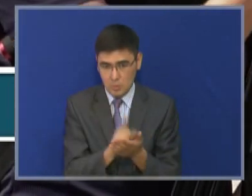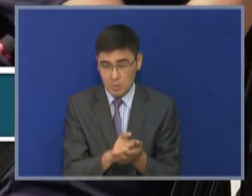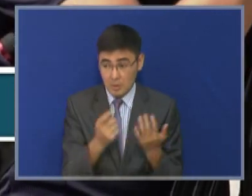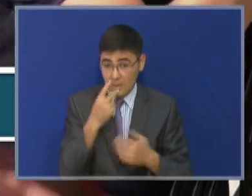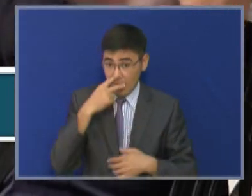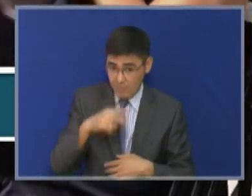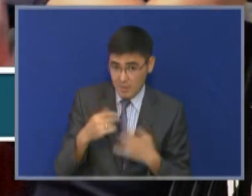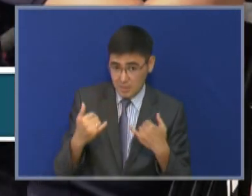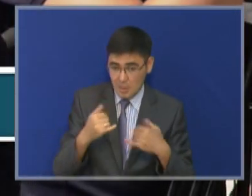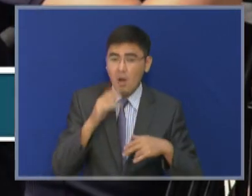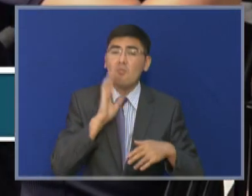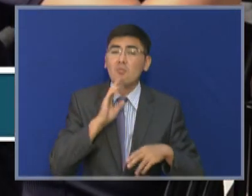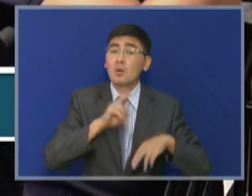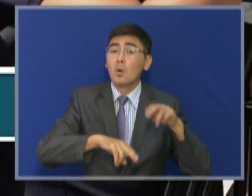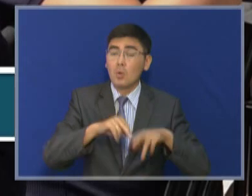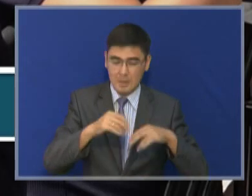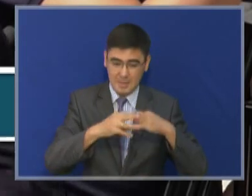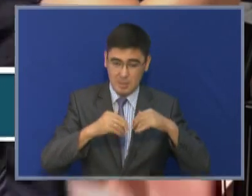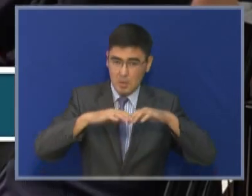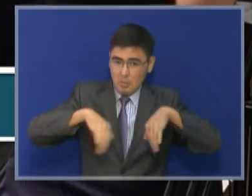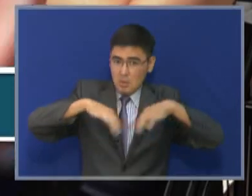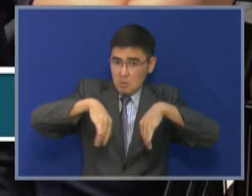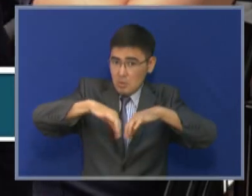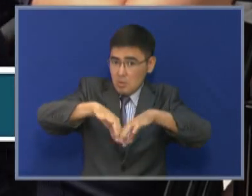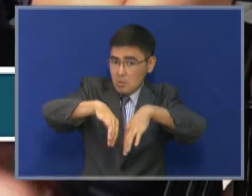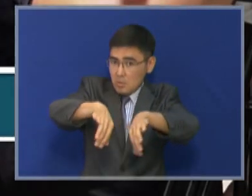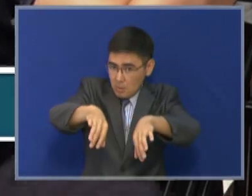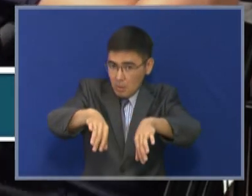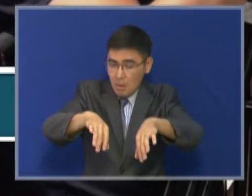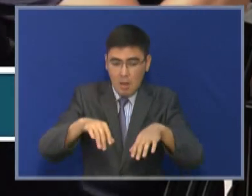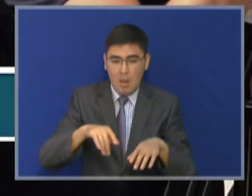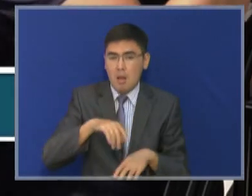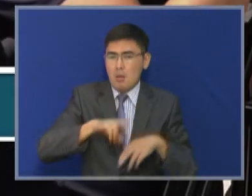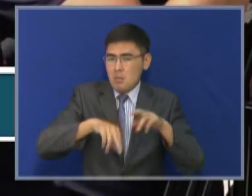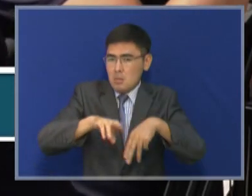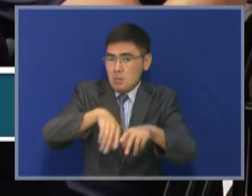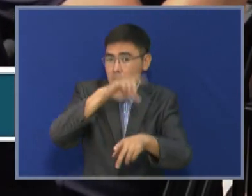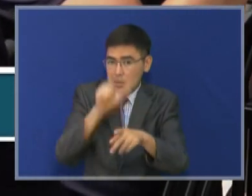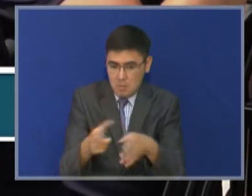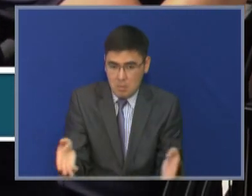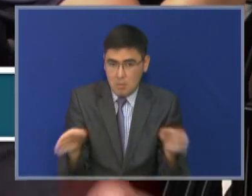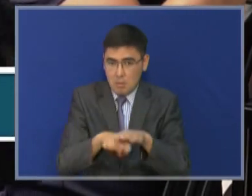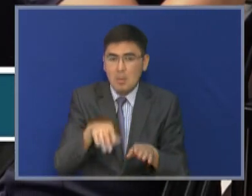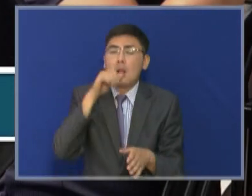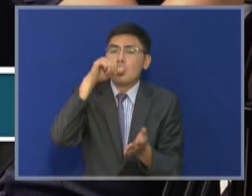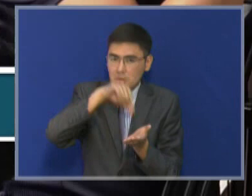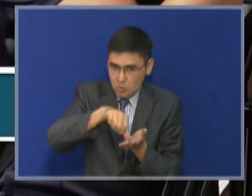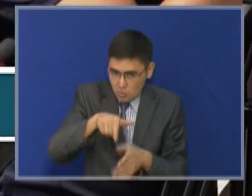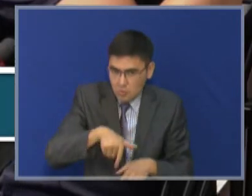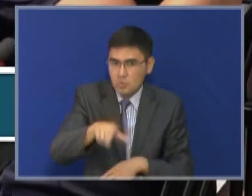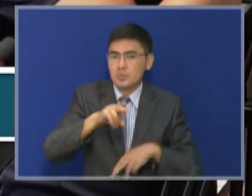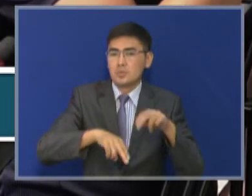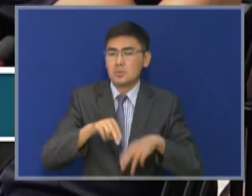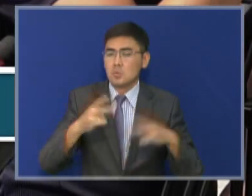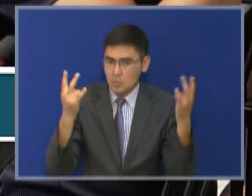барлығын қазір. Қопарып алайық барлығын. Қопарған соң су не тек тұрсын, келесі жылы соны бастайық сол жұмыстарды, жолдарды.